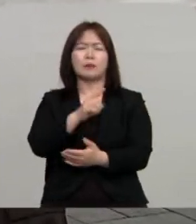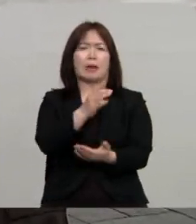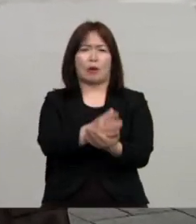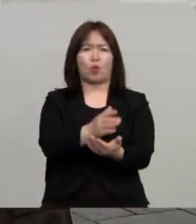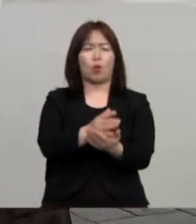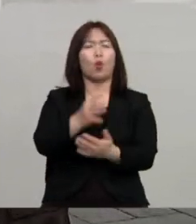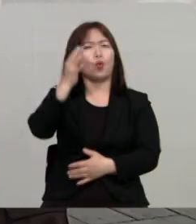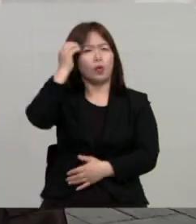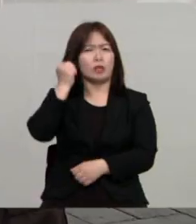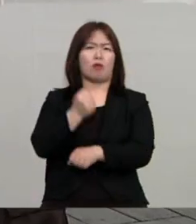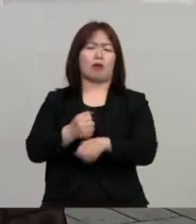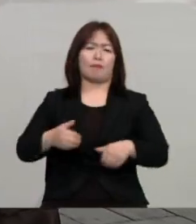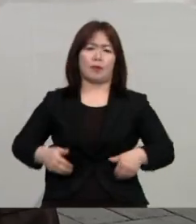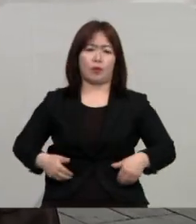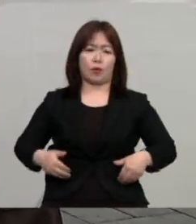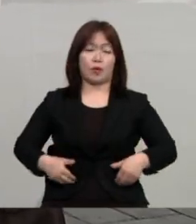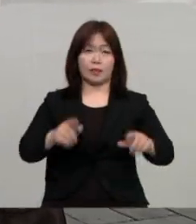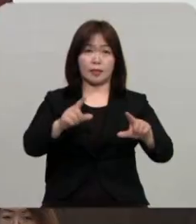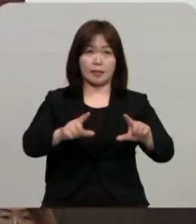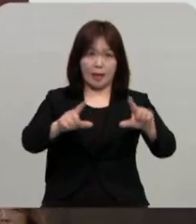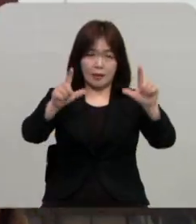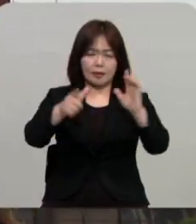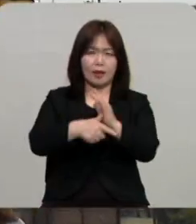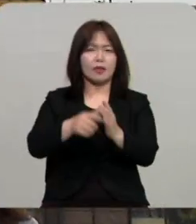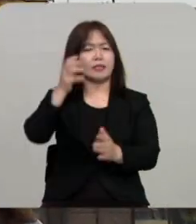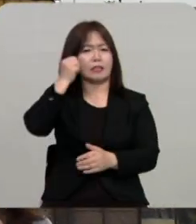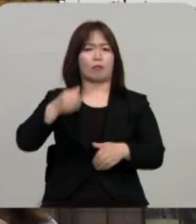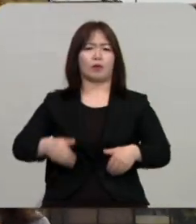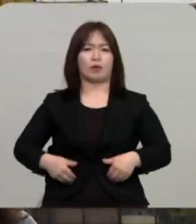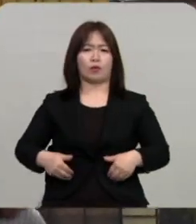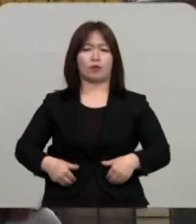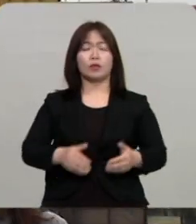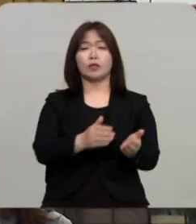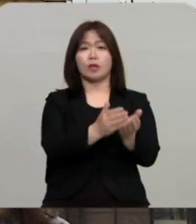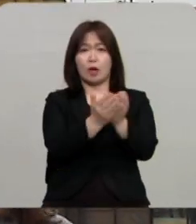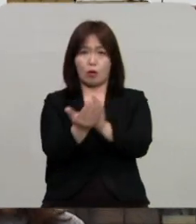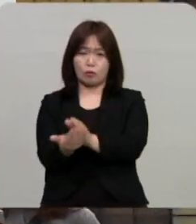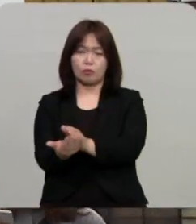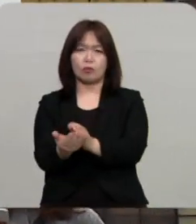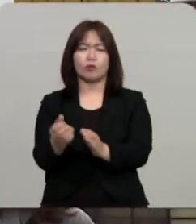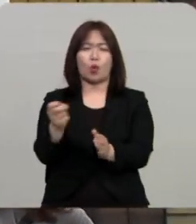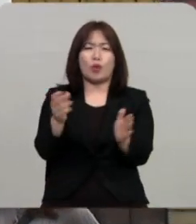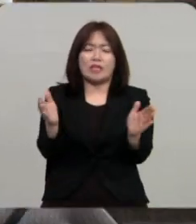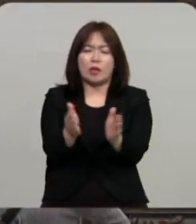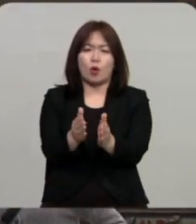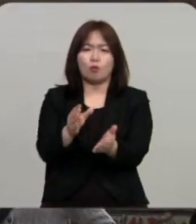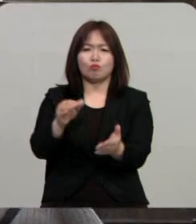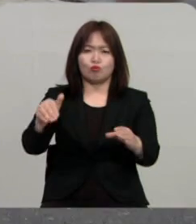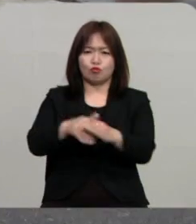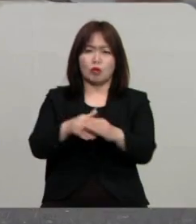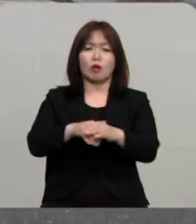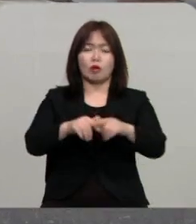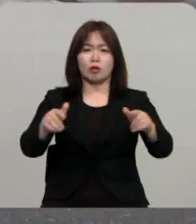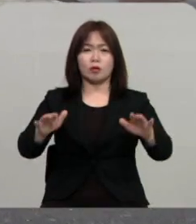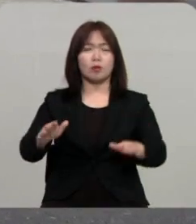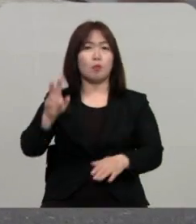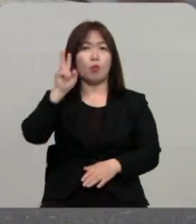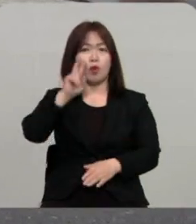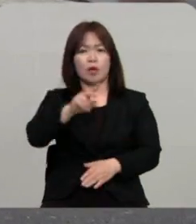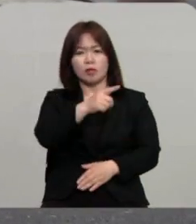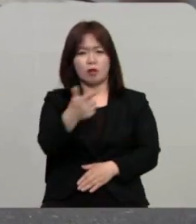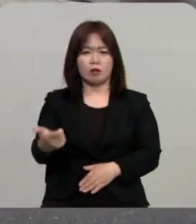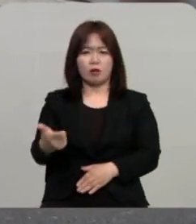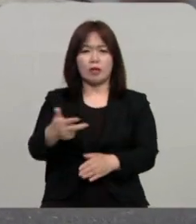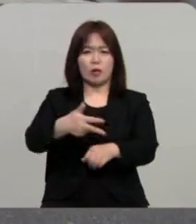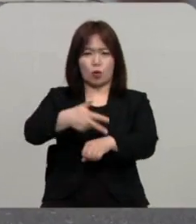기억해줘야 된다고 생각을 해요. 그 날짜에. 세월호와 이태원을 함께 추모하는 문화제는 모레 저녁 7시